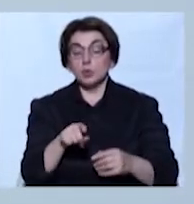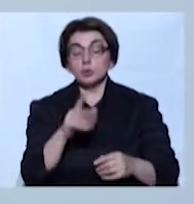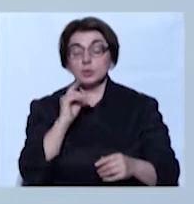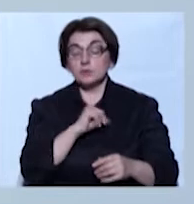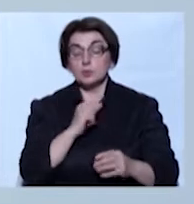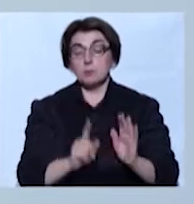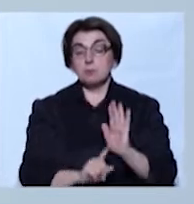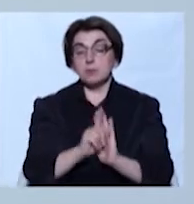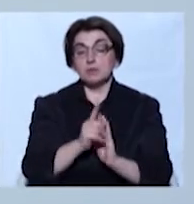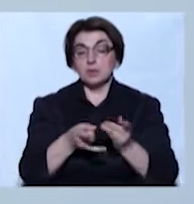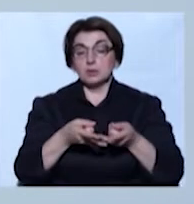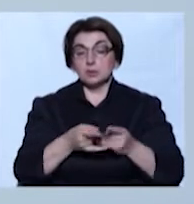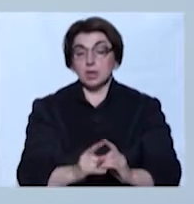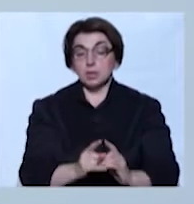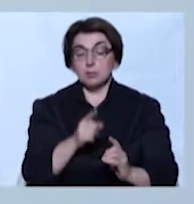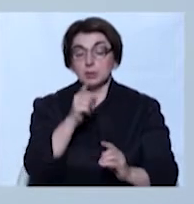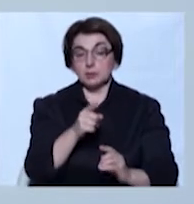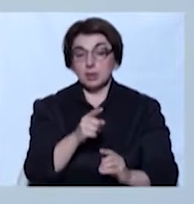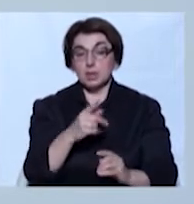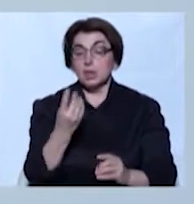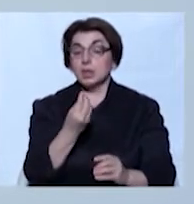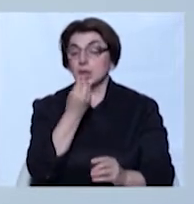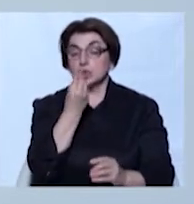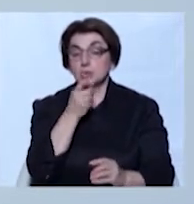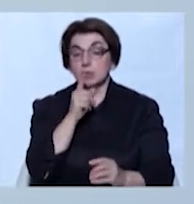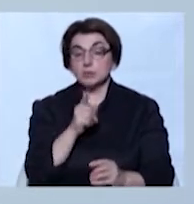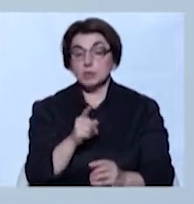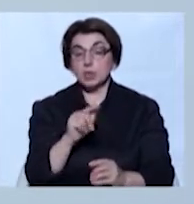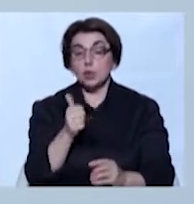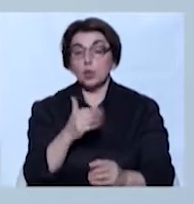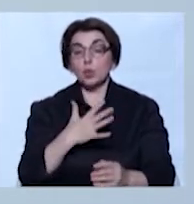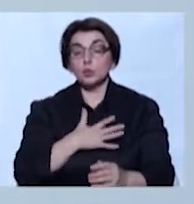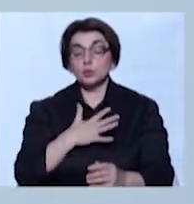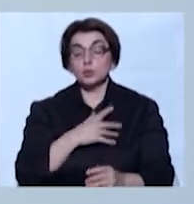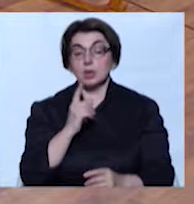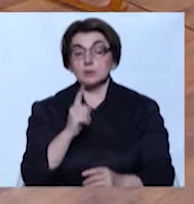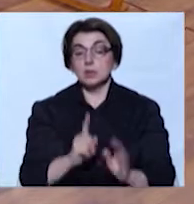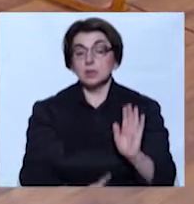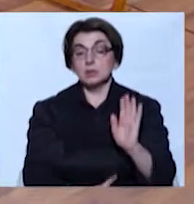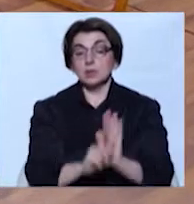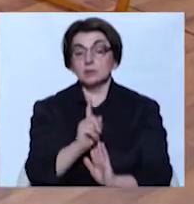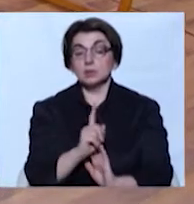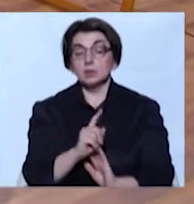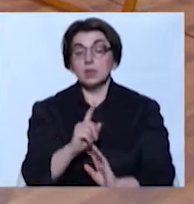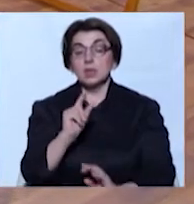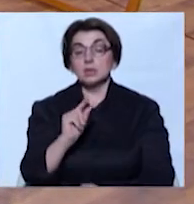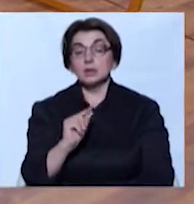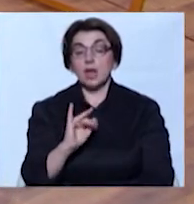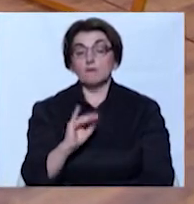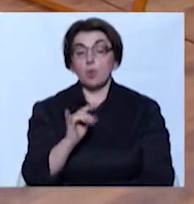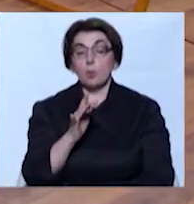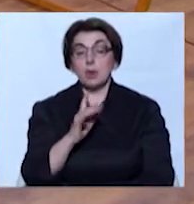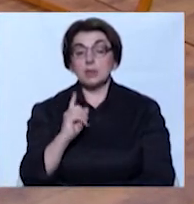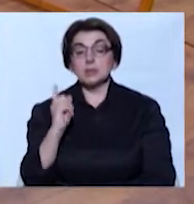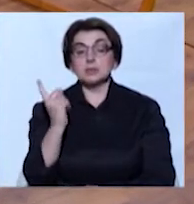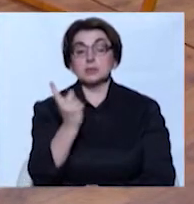არის თავკომბალა, და რით იკვებება და როგორ სუნთქავს. მოდით დავიწყოთ. თავკომბალას საარსებო